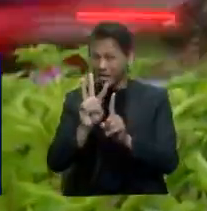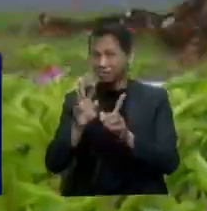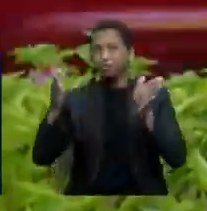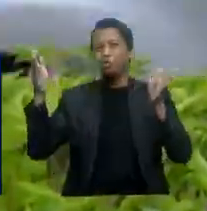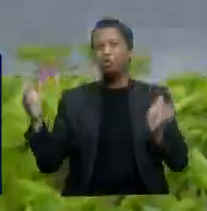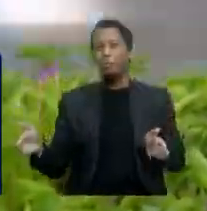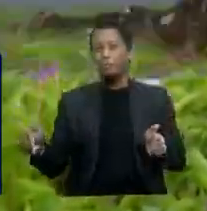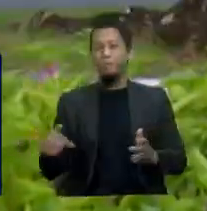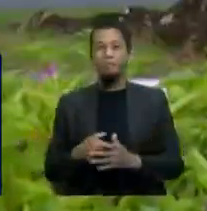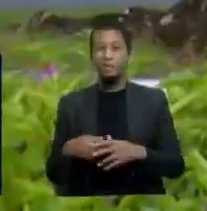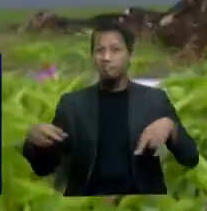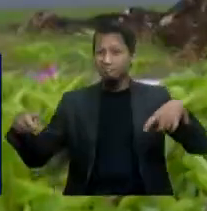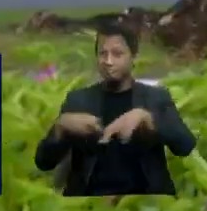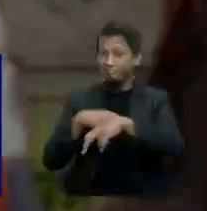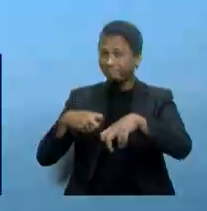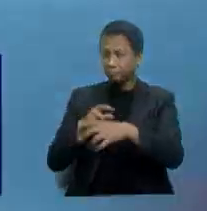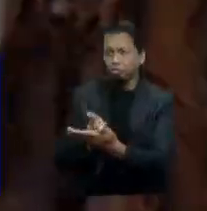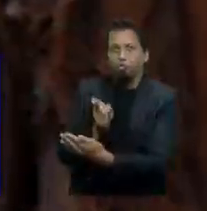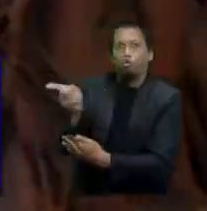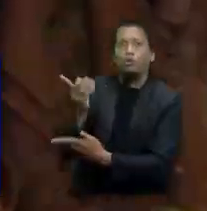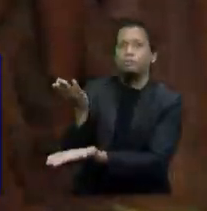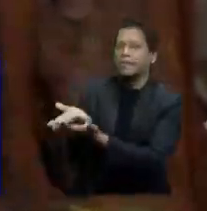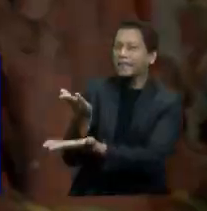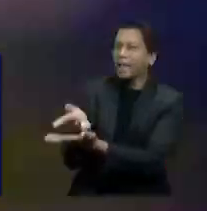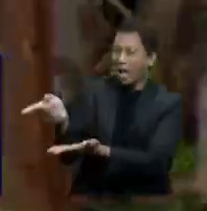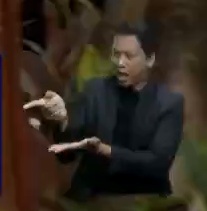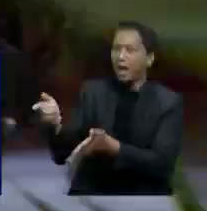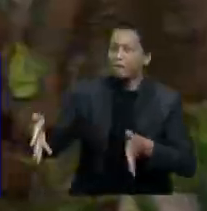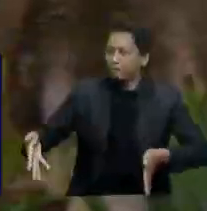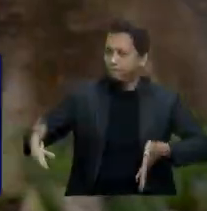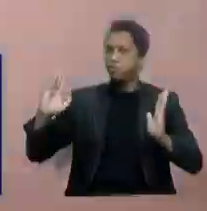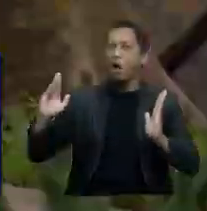2013. Pejalan kaki sempat menuntut agar trotoar di depan